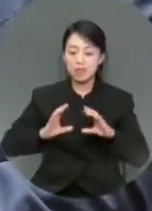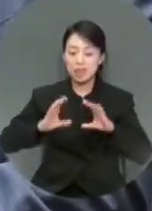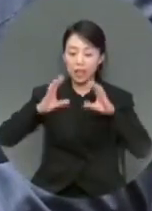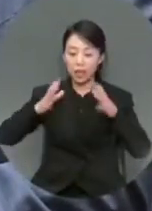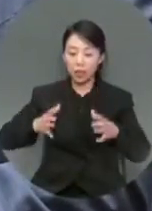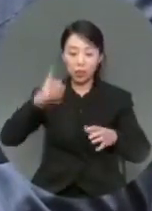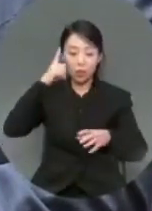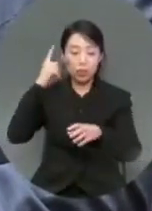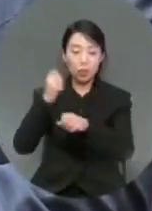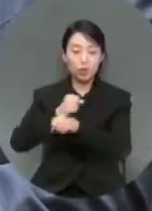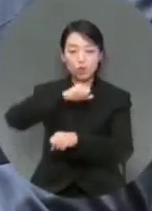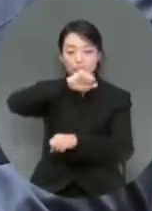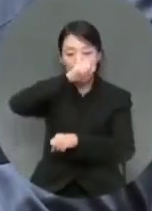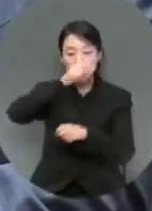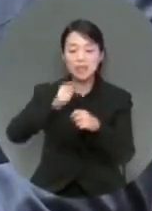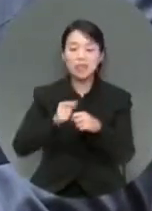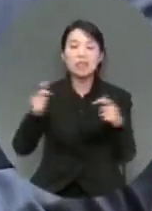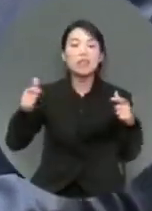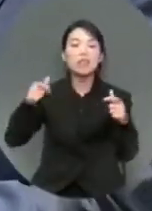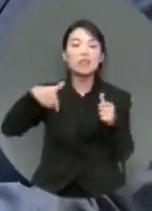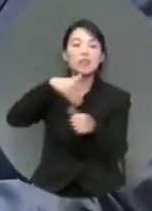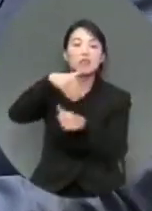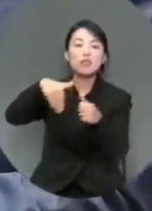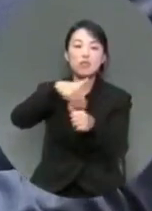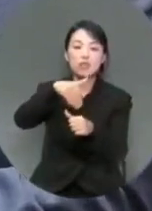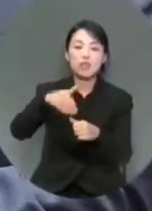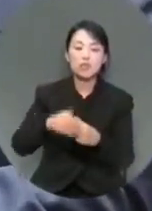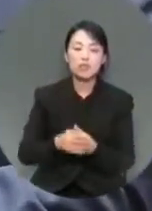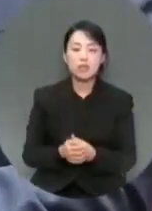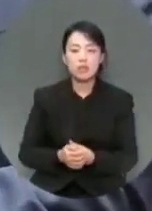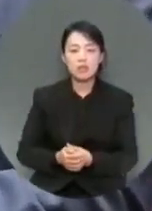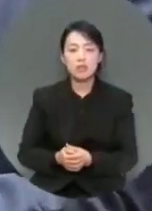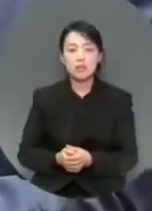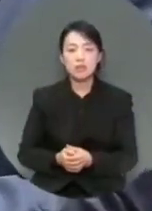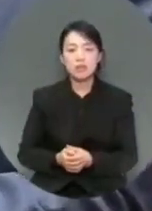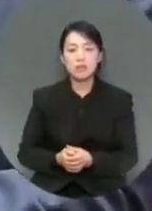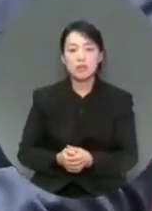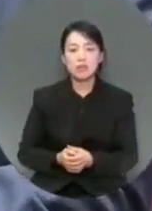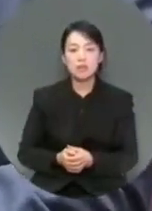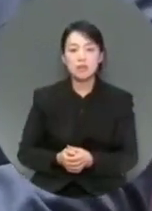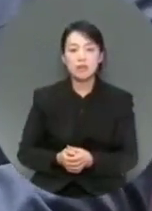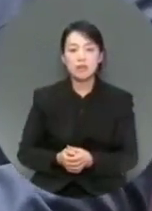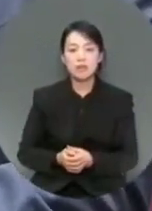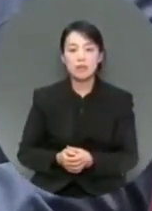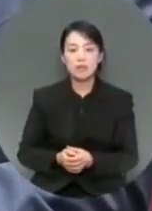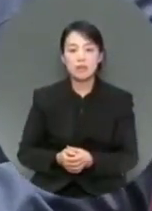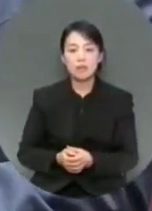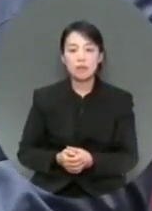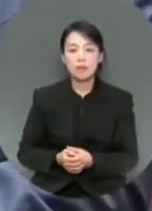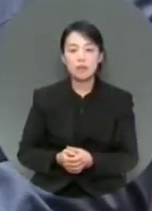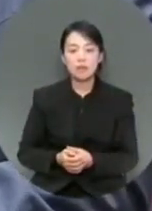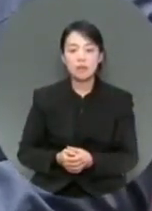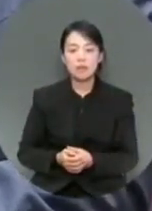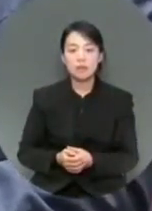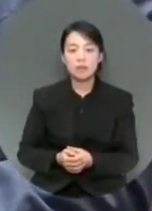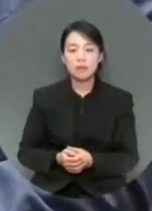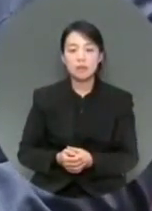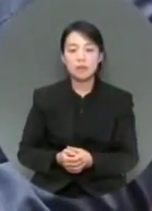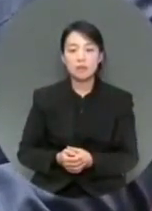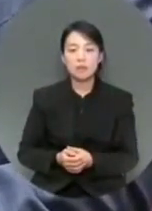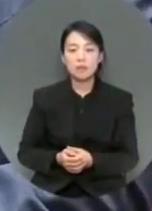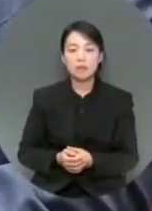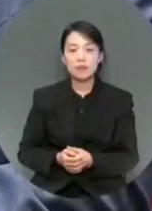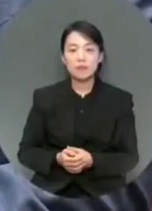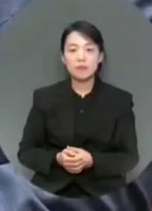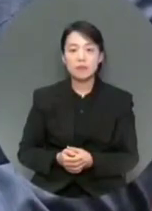좀 늘리는 게 추세 아닙니까? 그죠? 예? 다른 나라 지금 상황도 보면 지금 PPT가 안 나오네요. 그런데